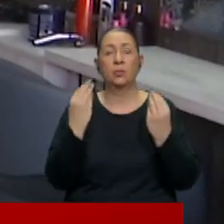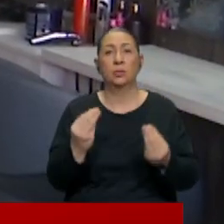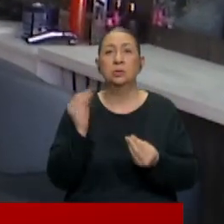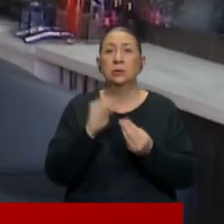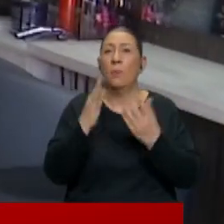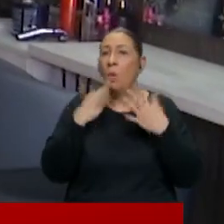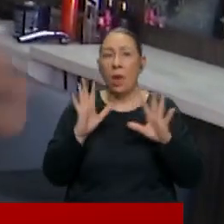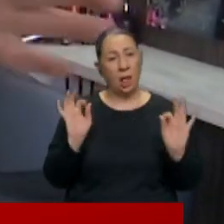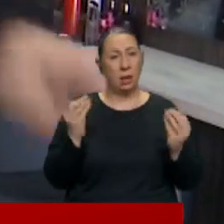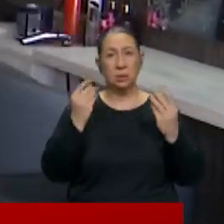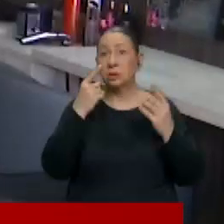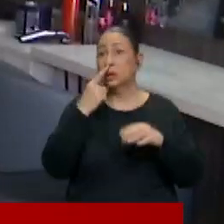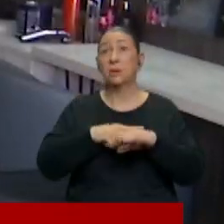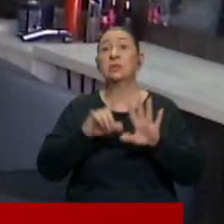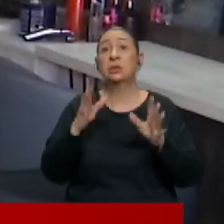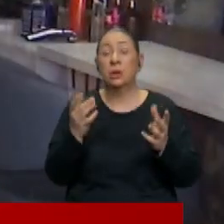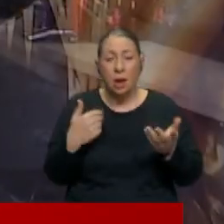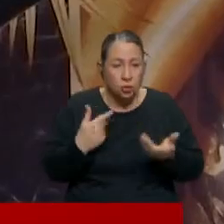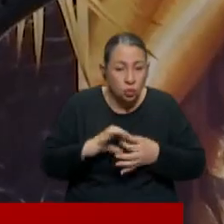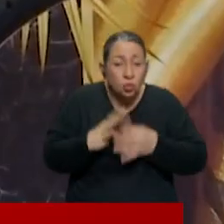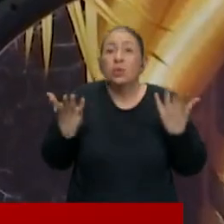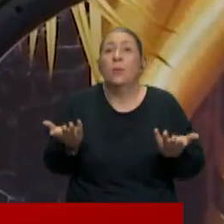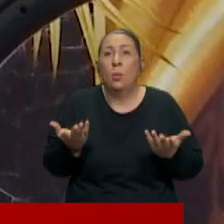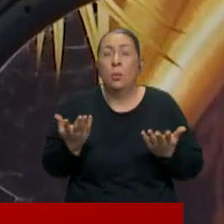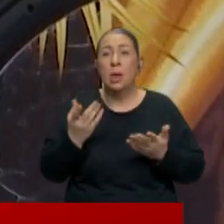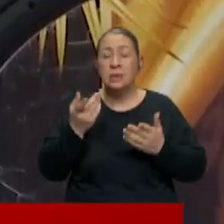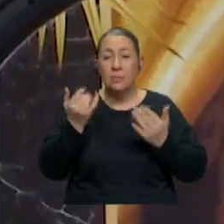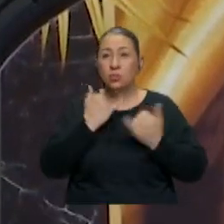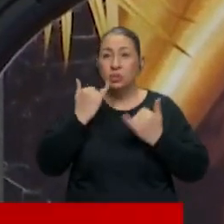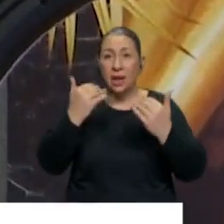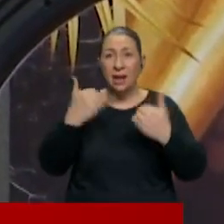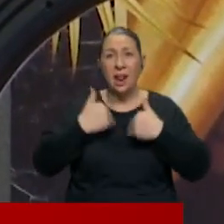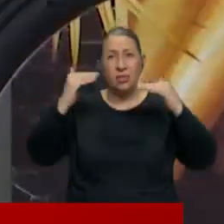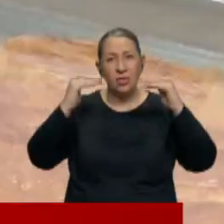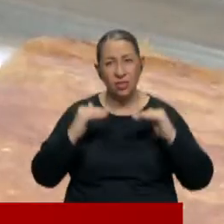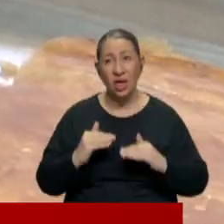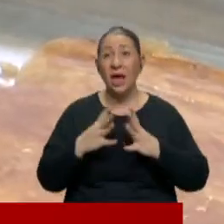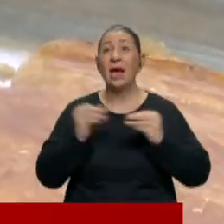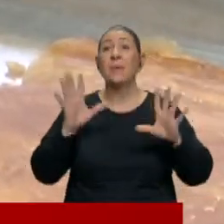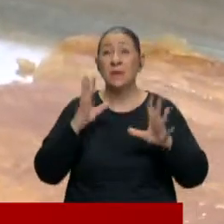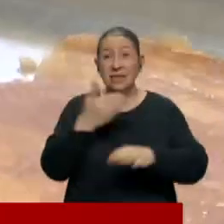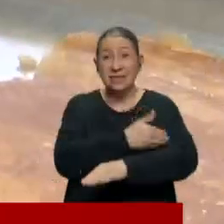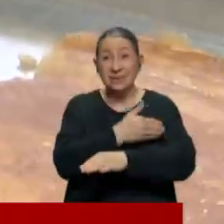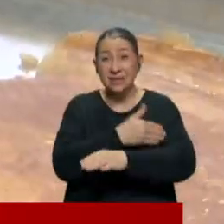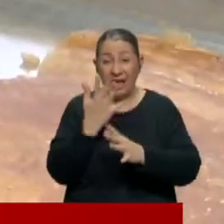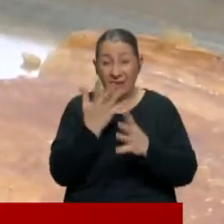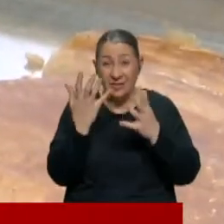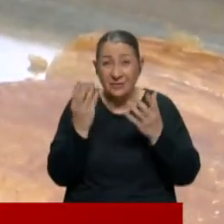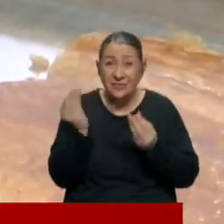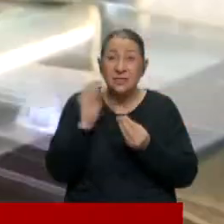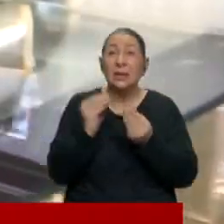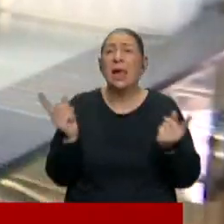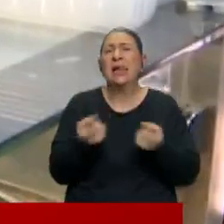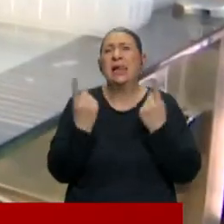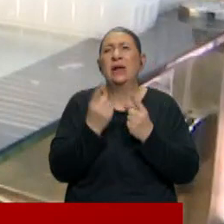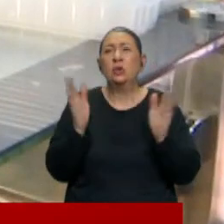zammam yoktu en azından. İnanamazsınız. İşin içinden çıkamıyorsun. Zaten azalan müşterisini kaybetmemek için verdiği hizmete de daha fazla zam